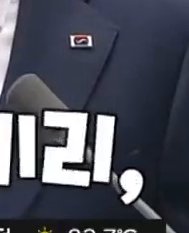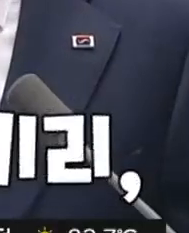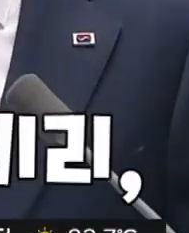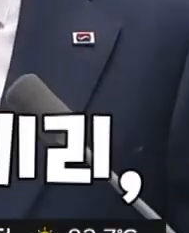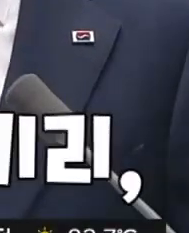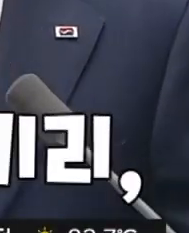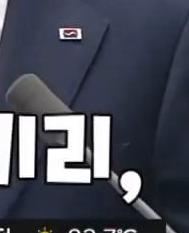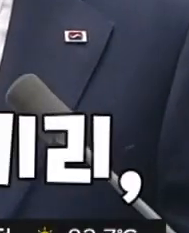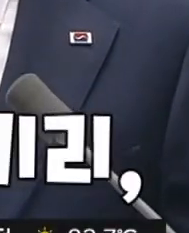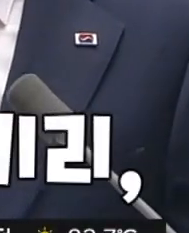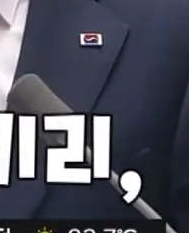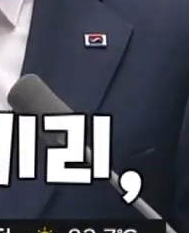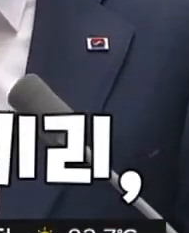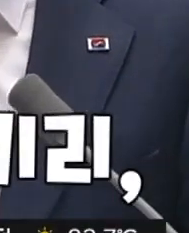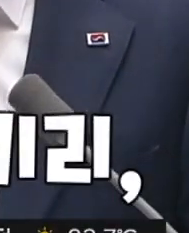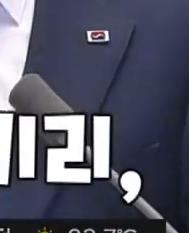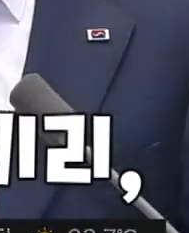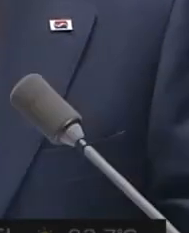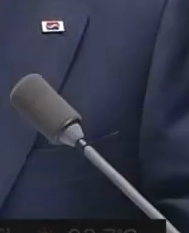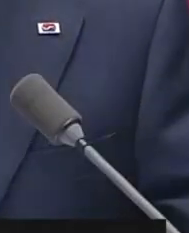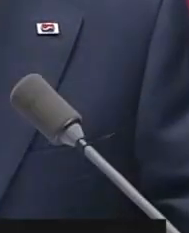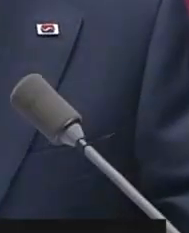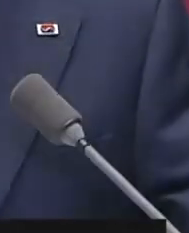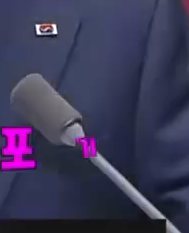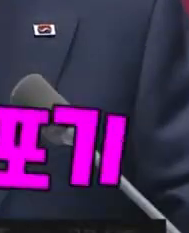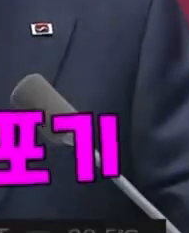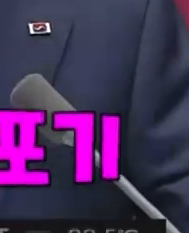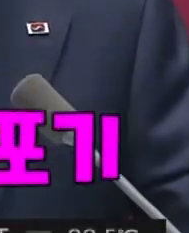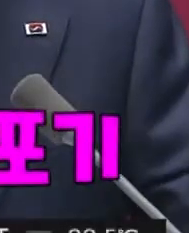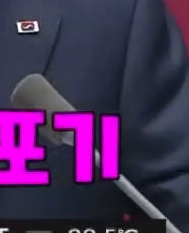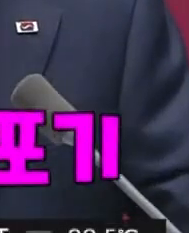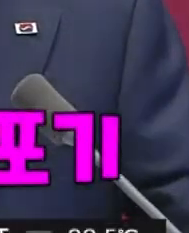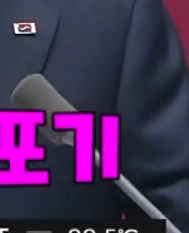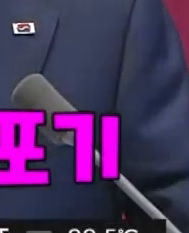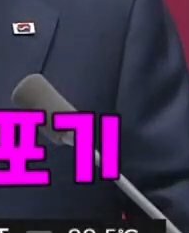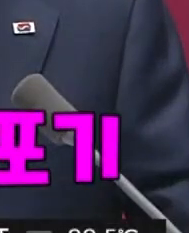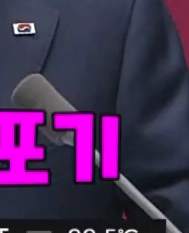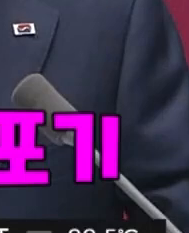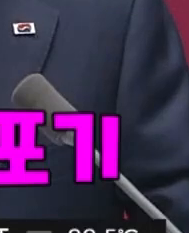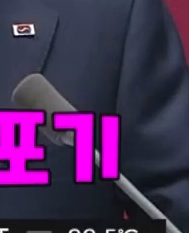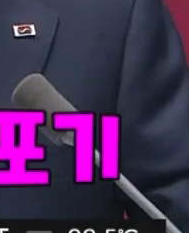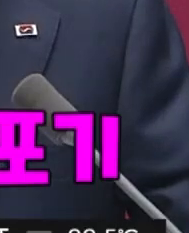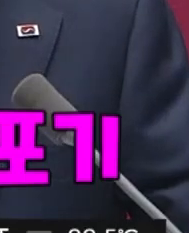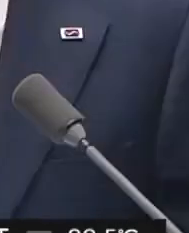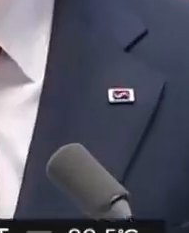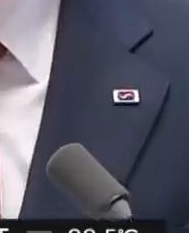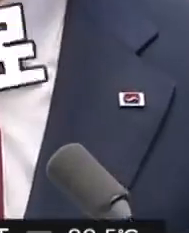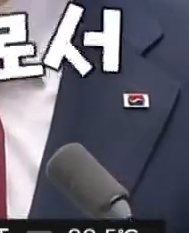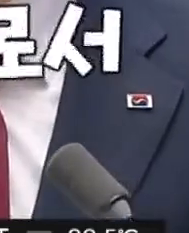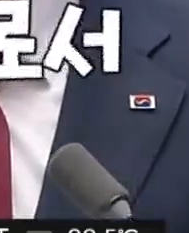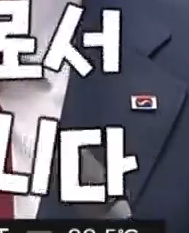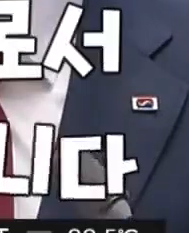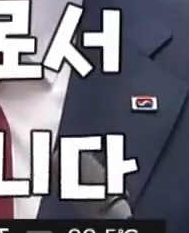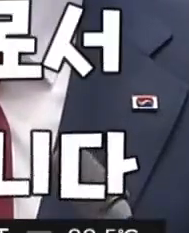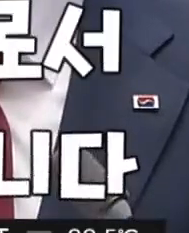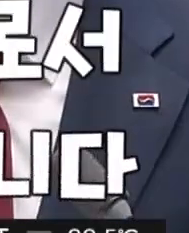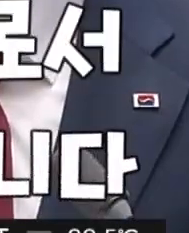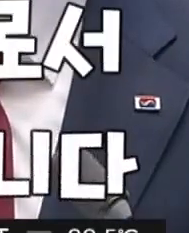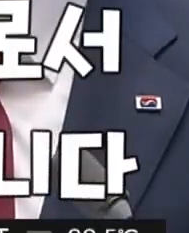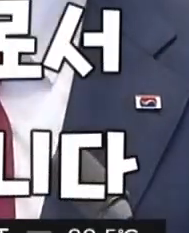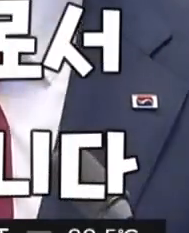사법 리스크, 돈봉투 비리, 남탓 전문, 말로만 특권 포기, 사돈